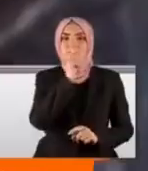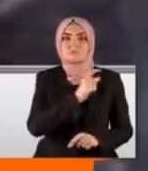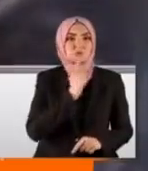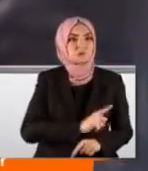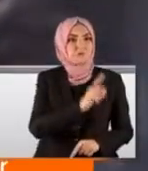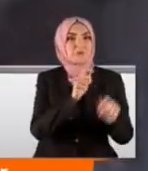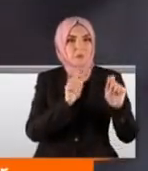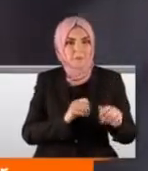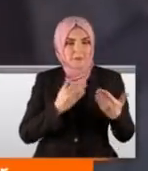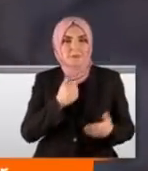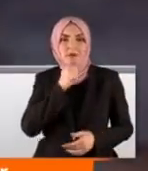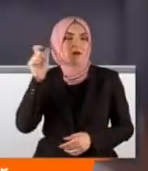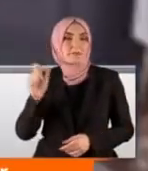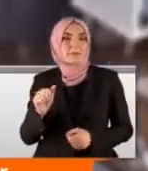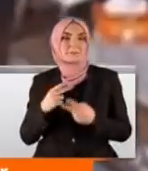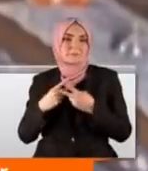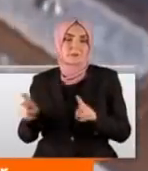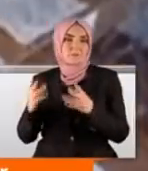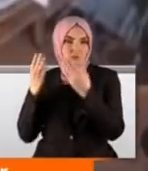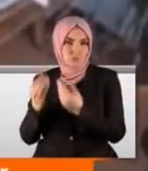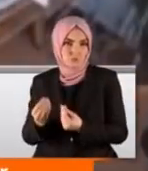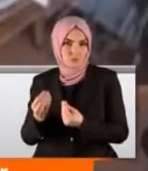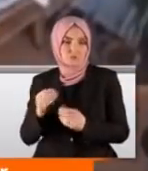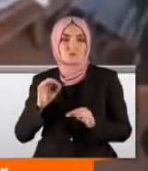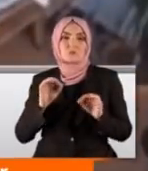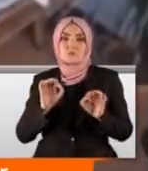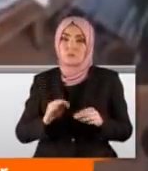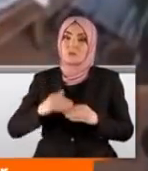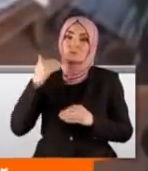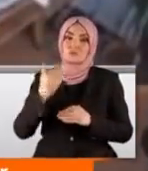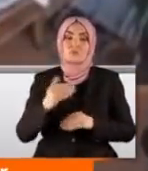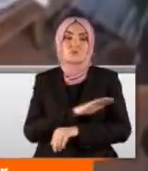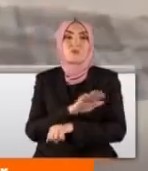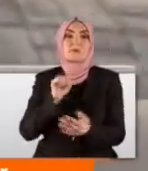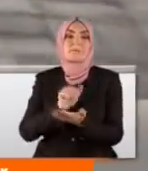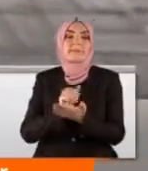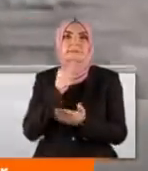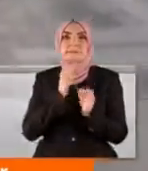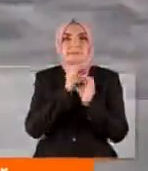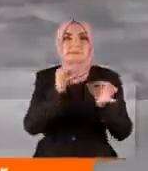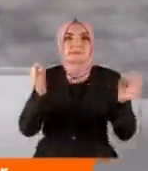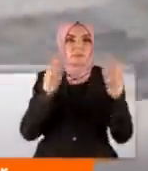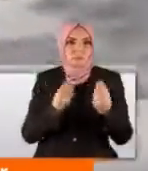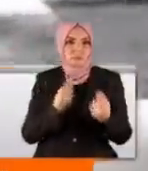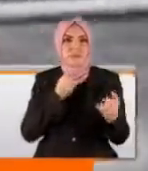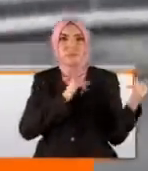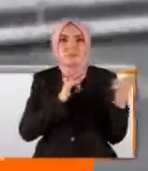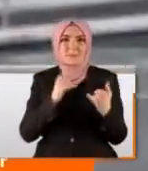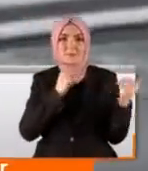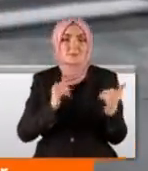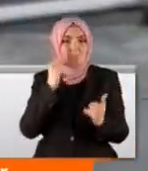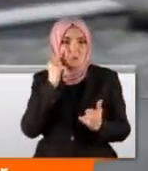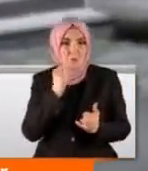bırakılmıştı. Bunun üzerine genç kadın sosyal medyadan sesini duyurmaya çalıştı. Tepkiler üzerine saldırgan yeniden gözaltına